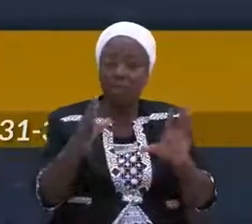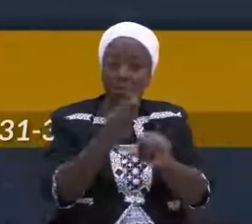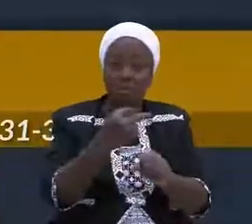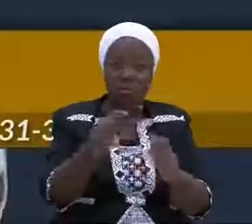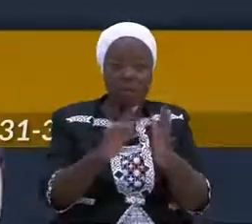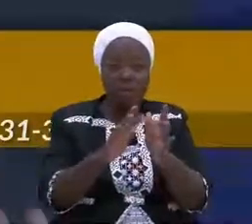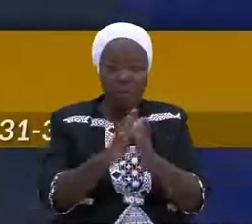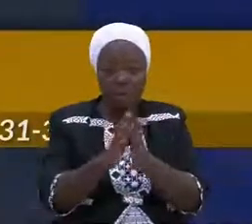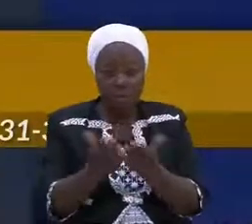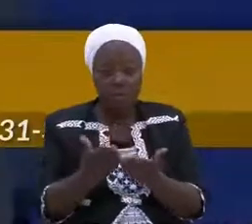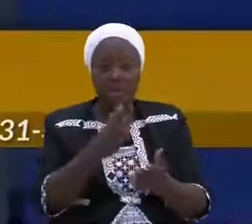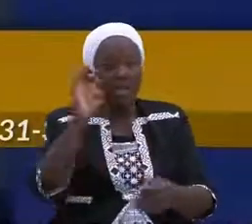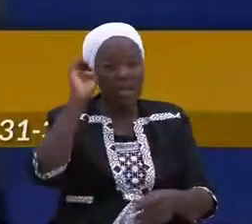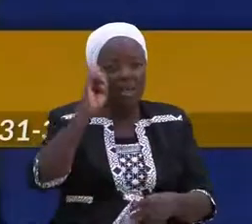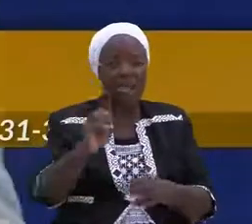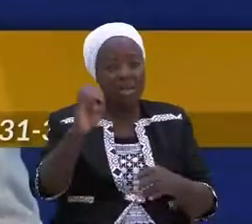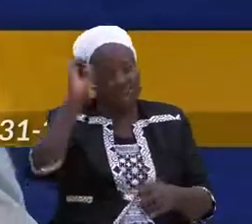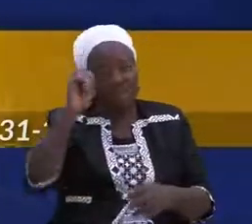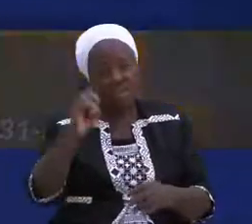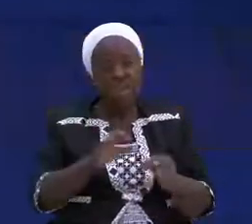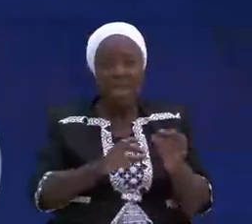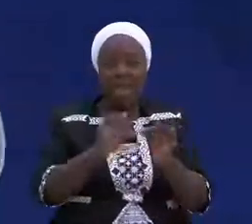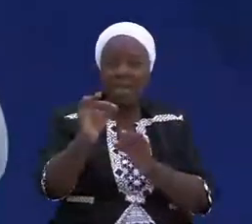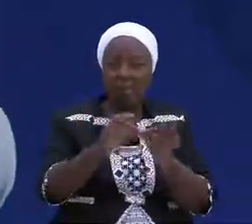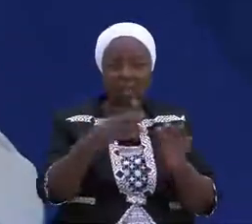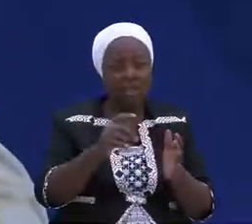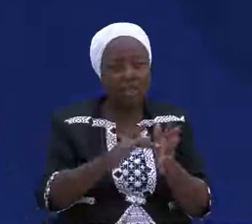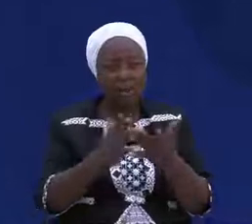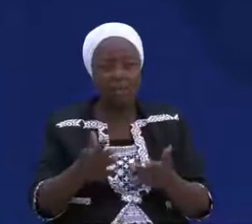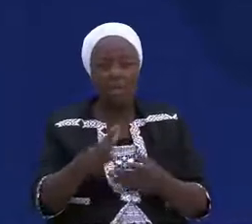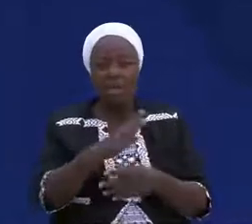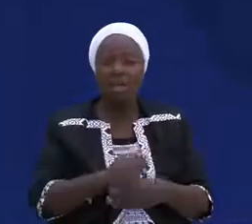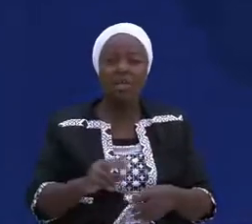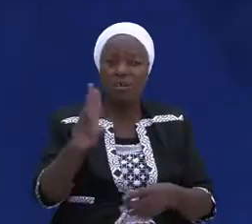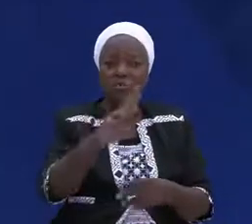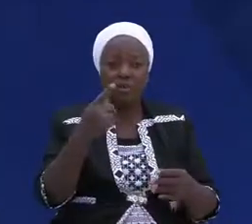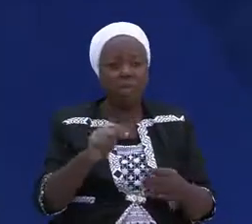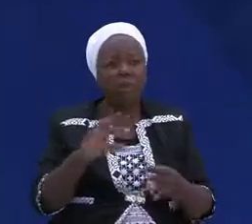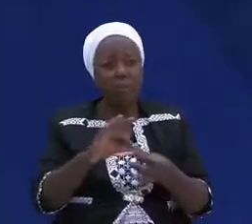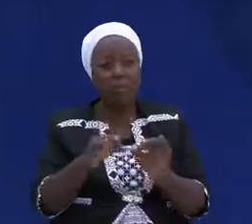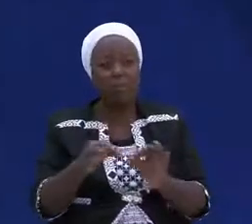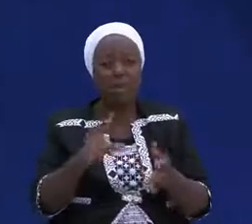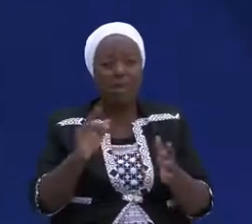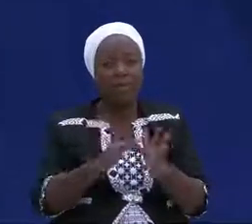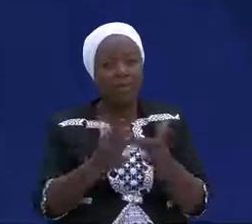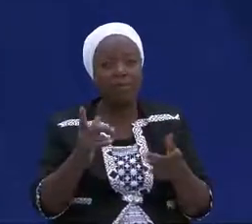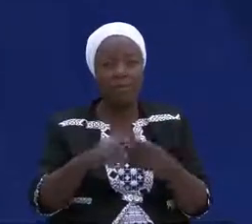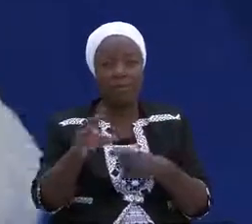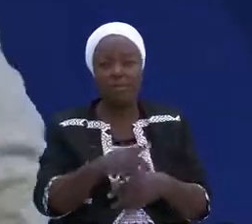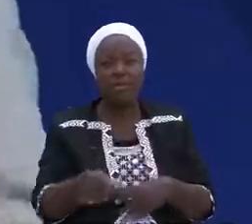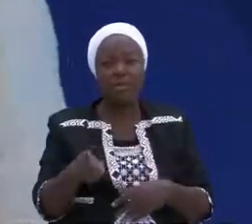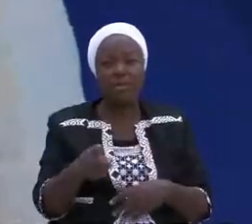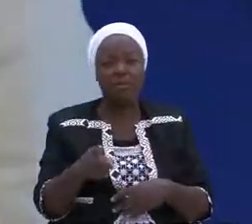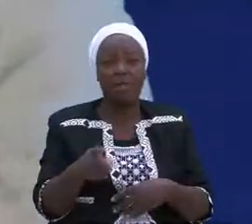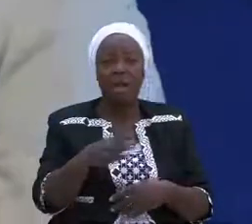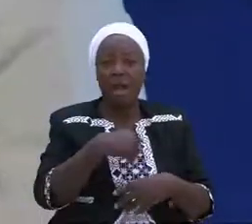Il a pris les écritures, il a expliqué les écritures, il a appliqué les écritures et les a